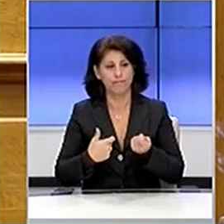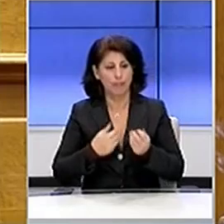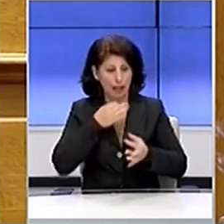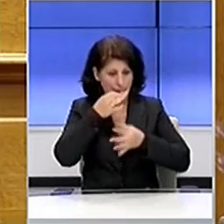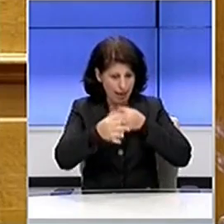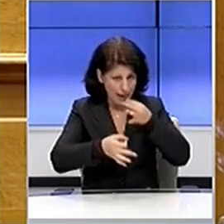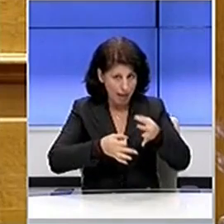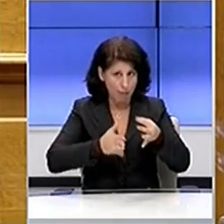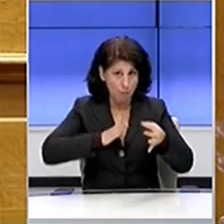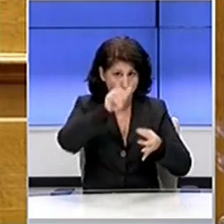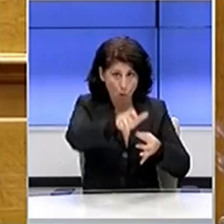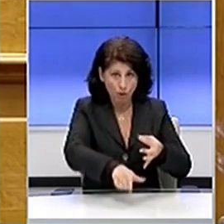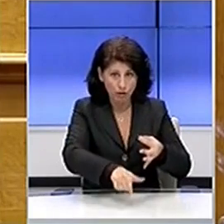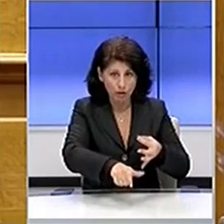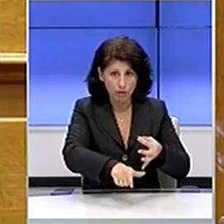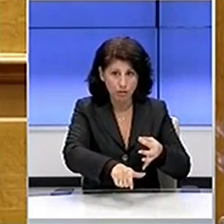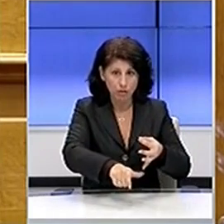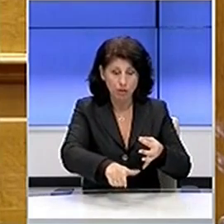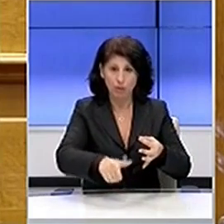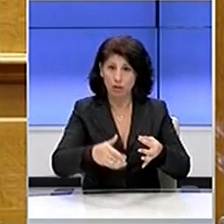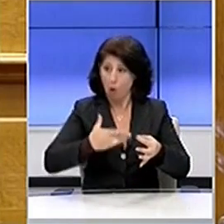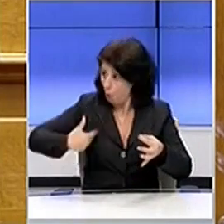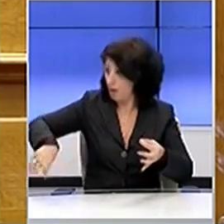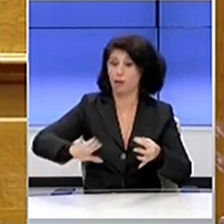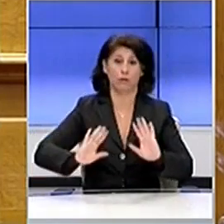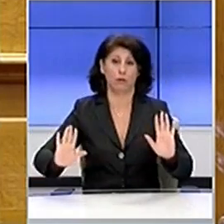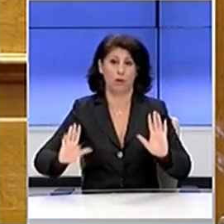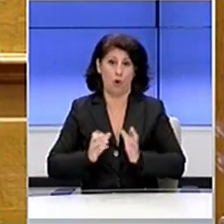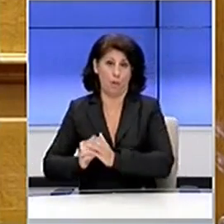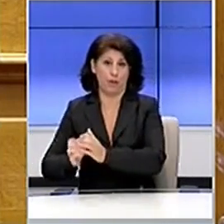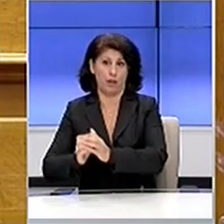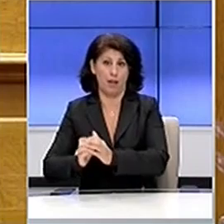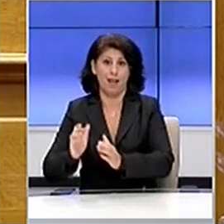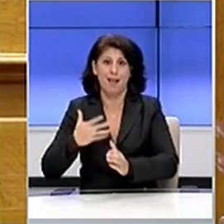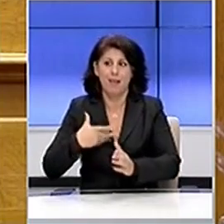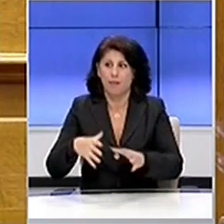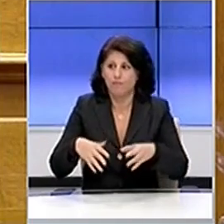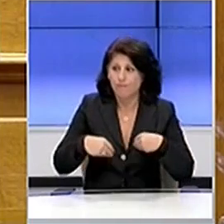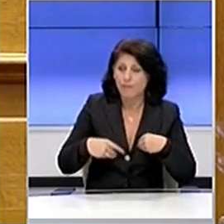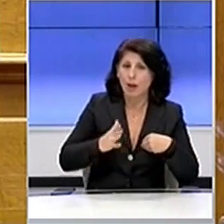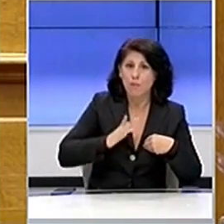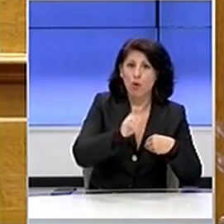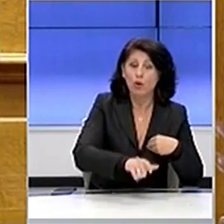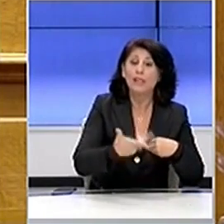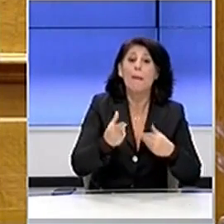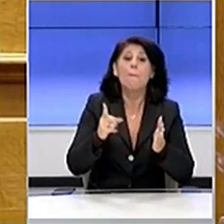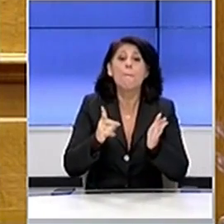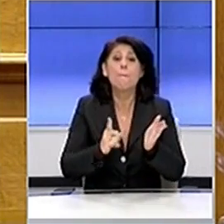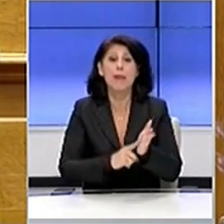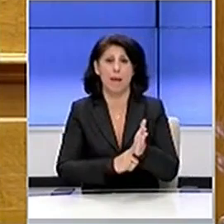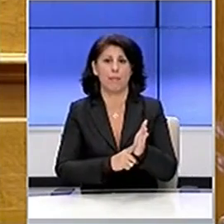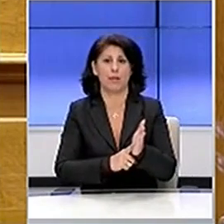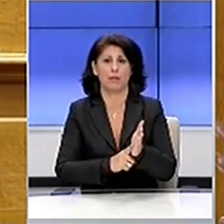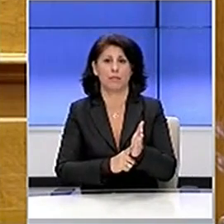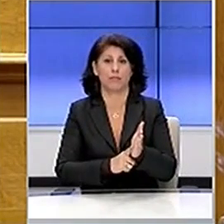τους πολίτες, όλοι μαζί χρησιμοποιώ πρώτο πληθυντικό, με την ίδια αποτελεσματικότητα, ότι πρέπει